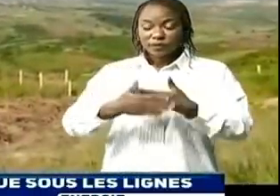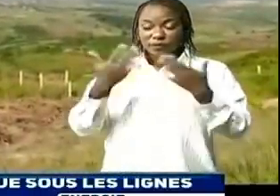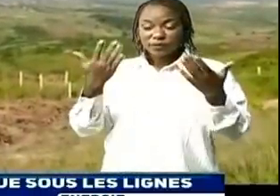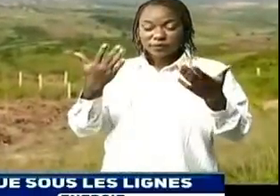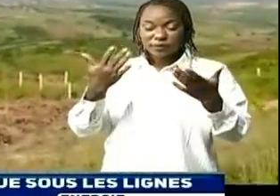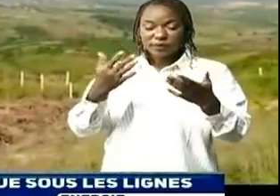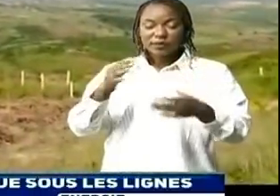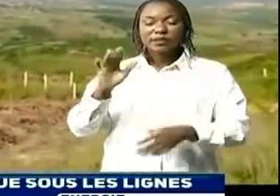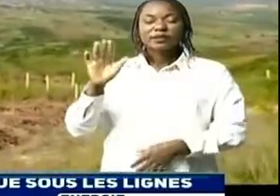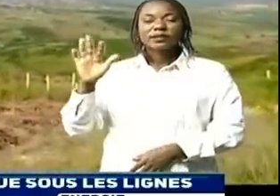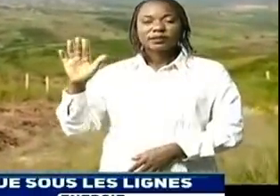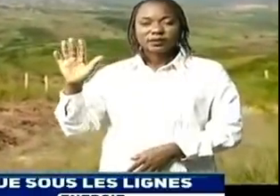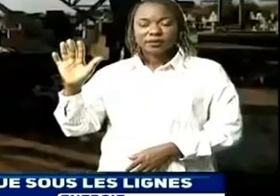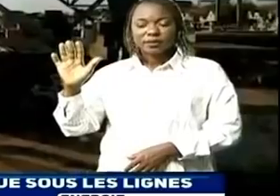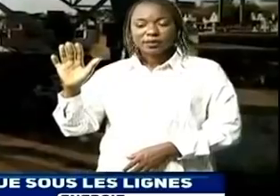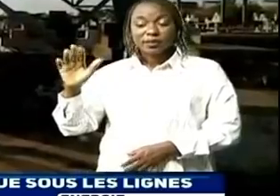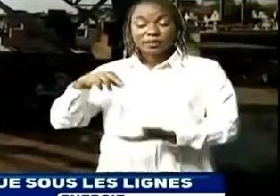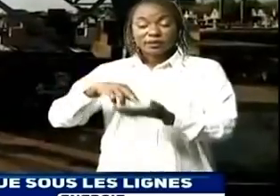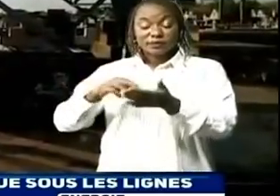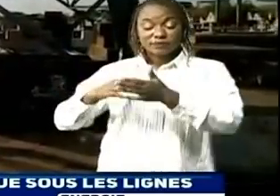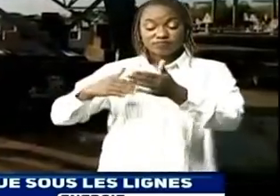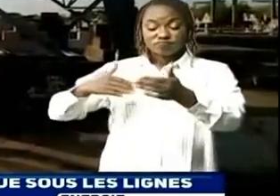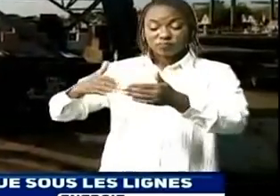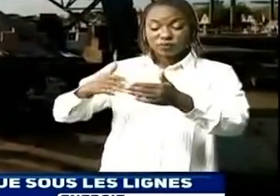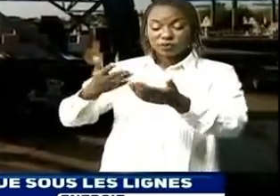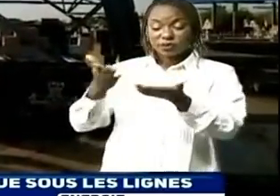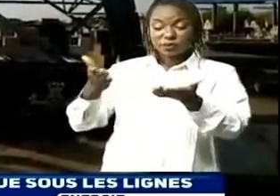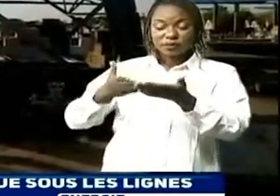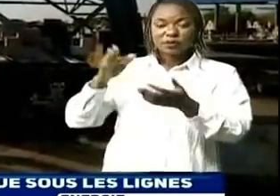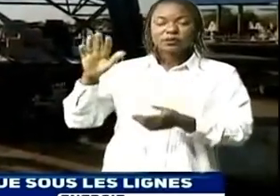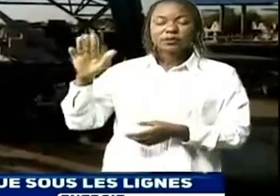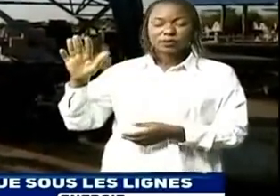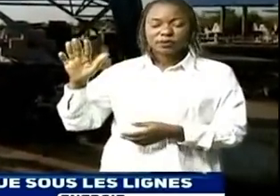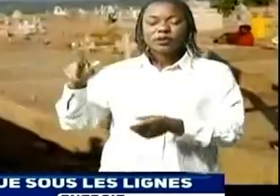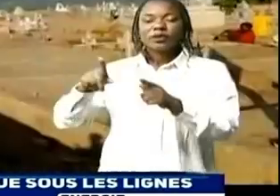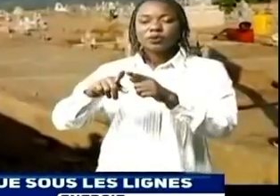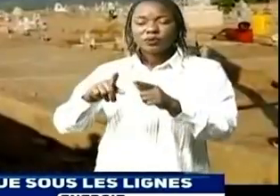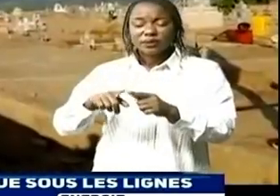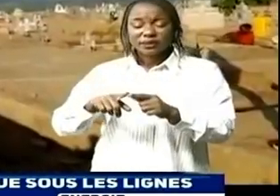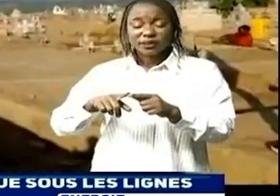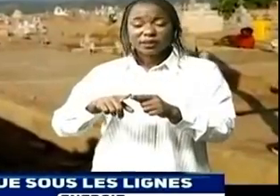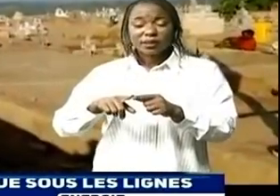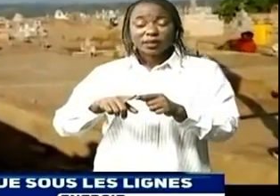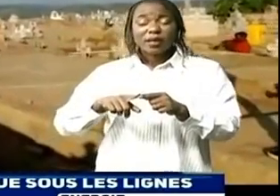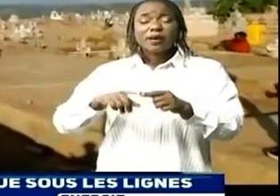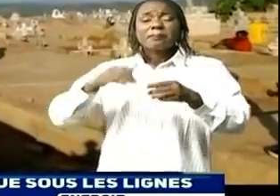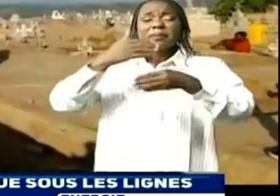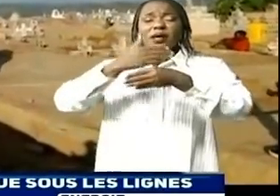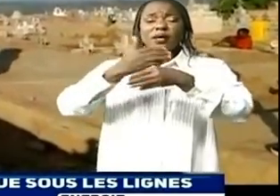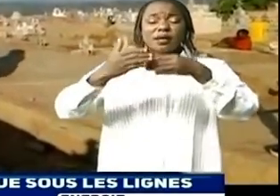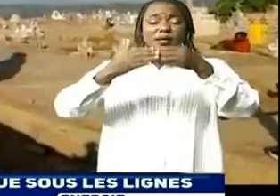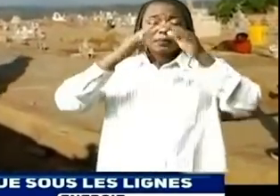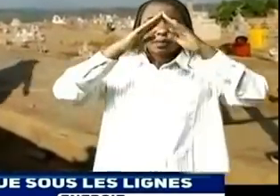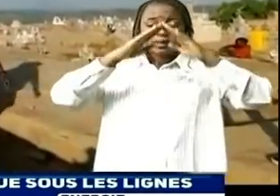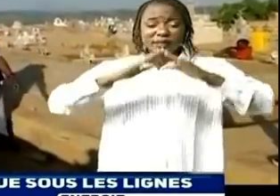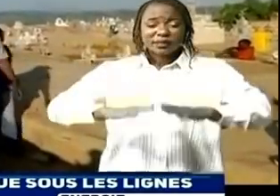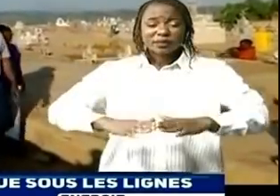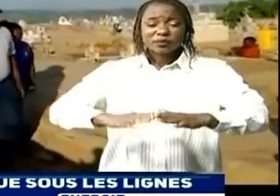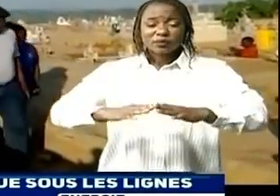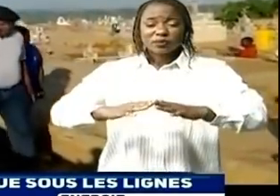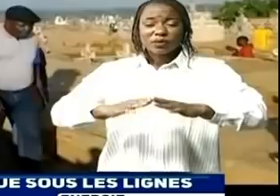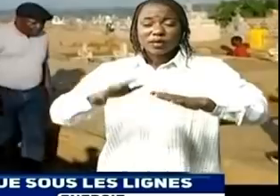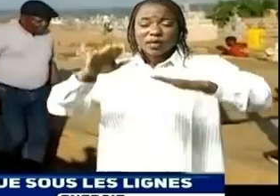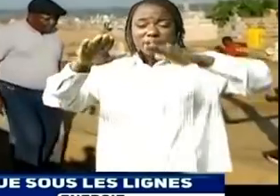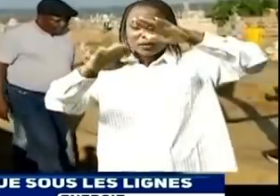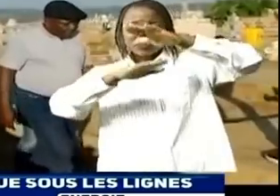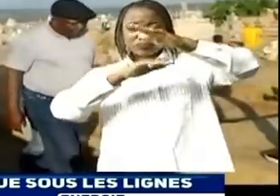cette vaste étendue, devraient être construits les postes haute tension de la SNEL pour renforcer Kinshasa avec une